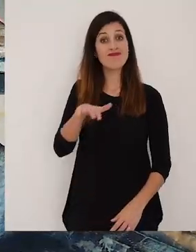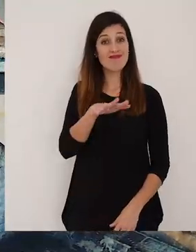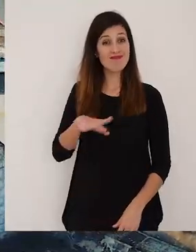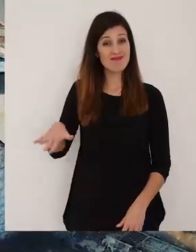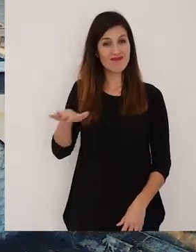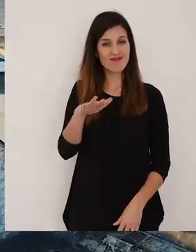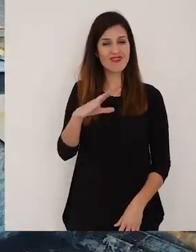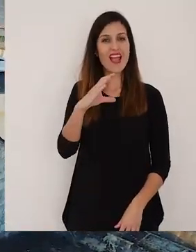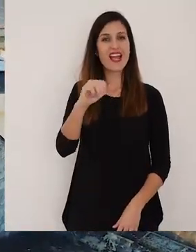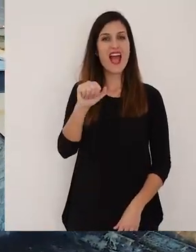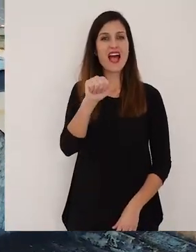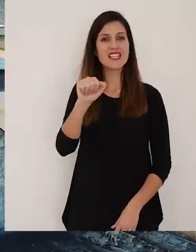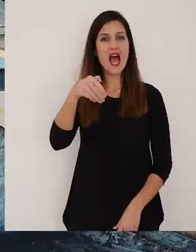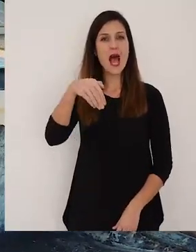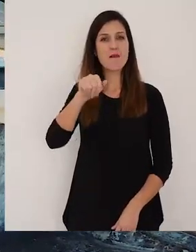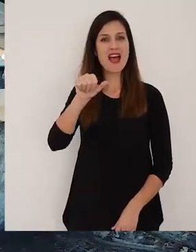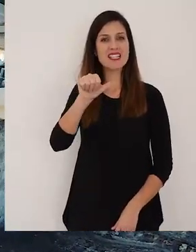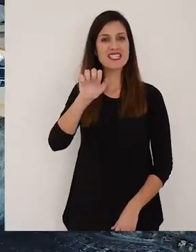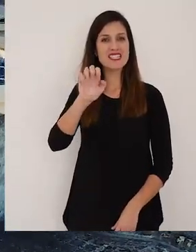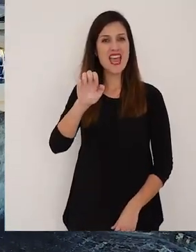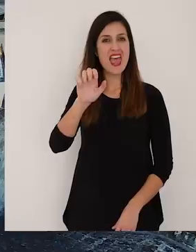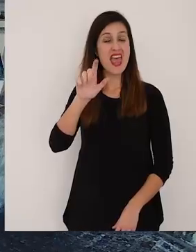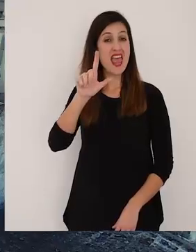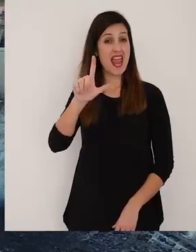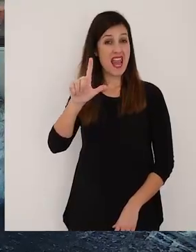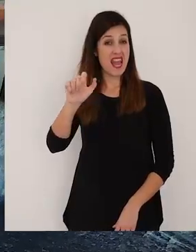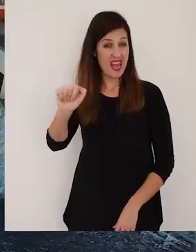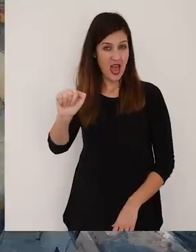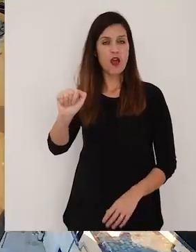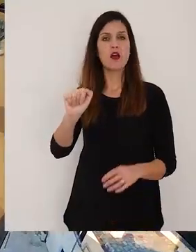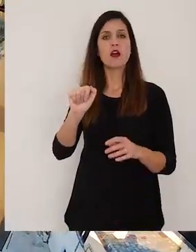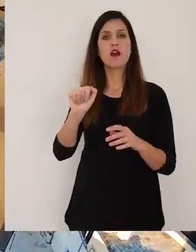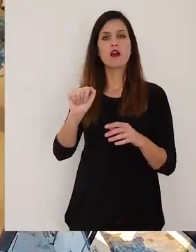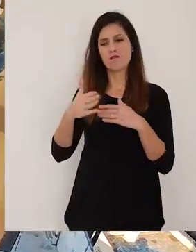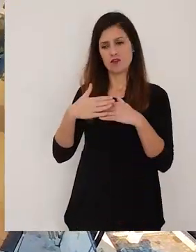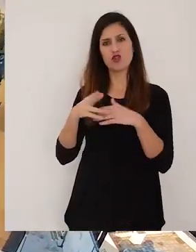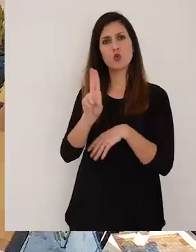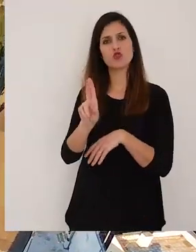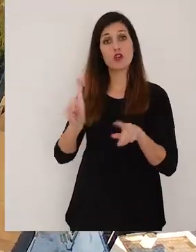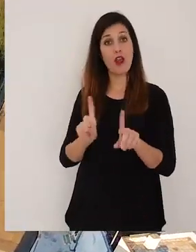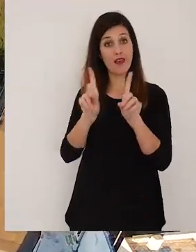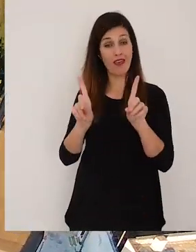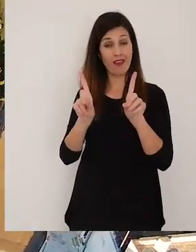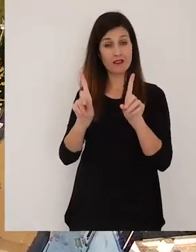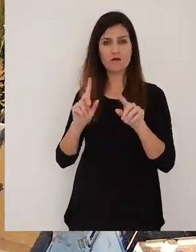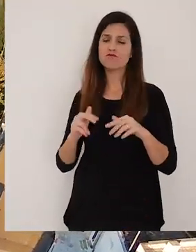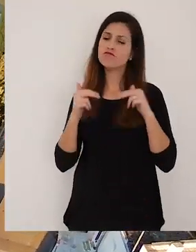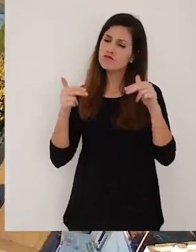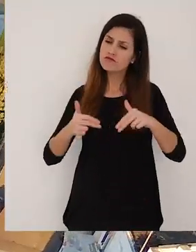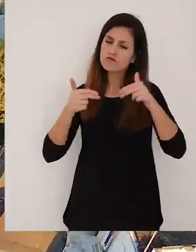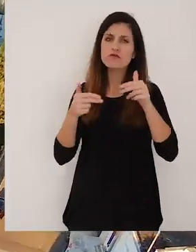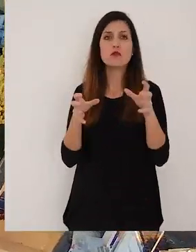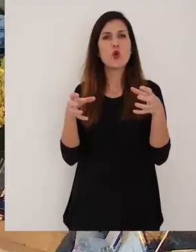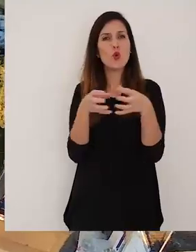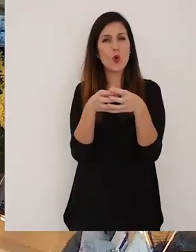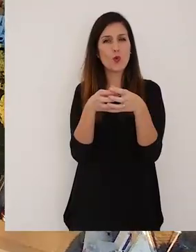Il borgo di Casamassella si estende a nord del territorio comunale di Uggiano la Chiesa. Per secoli la piccola comunità si